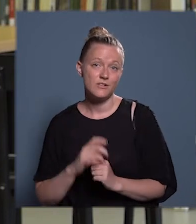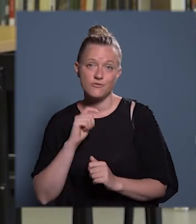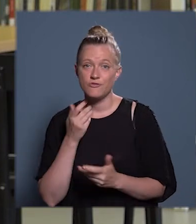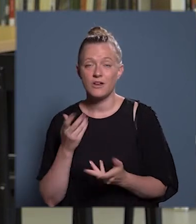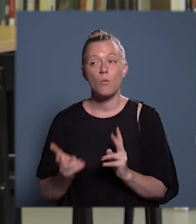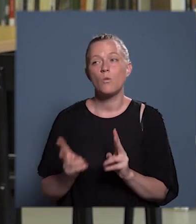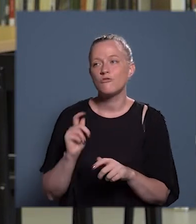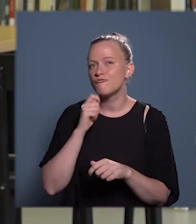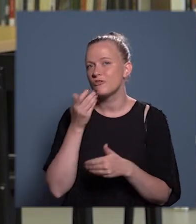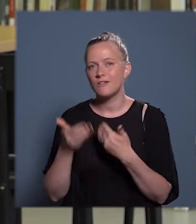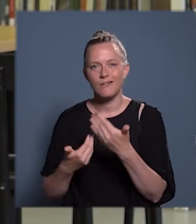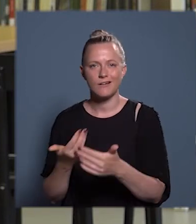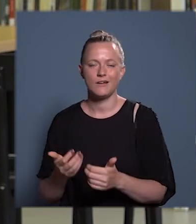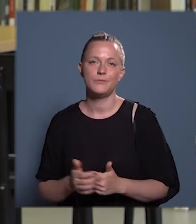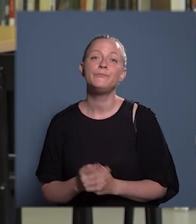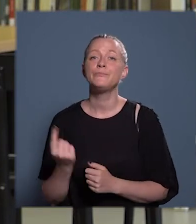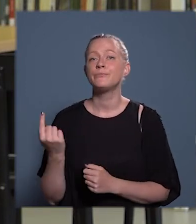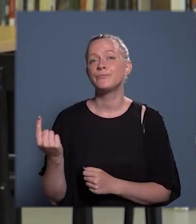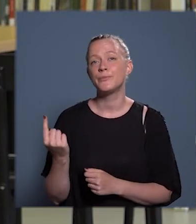hogy sikerül, és ő az,